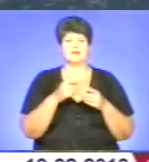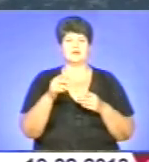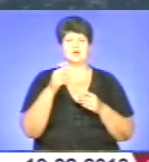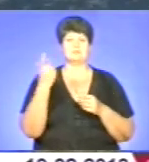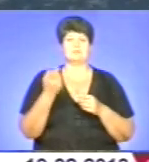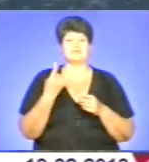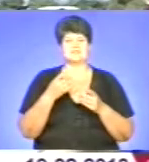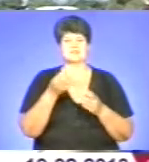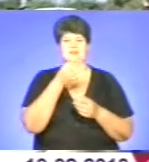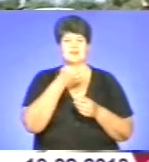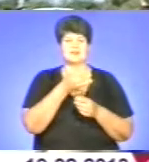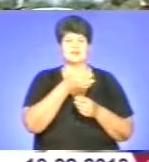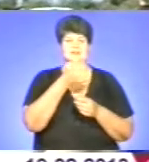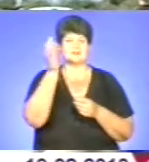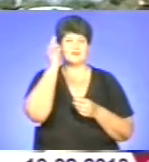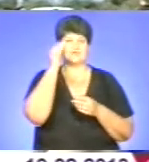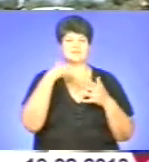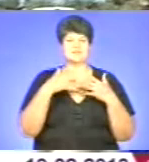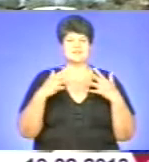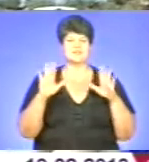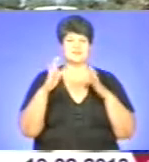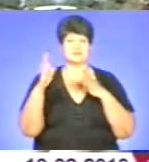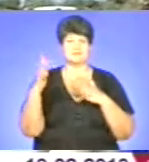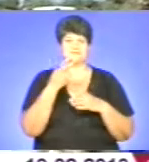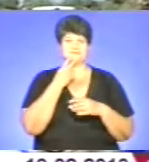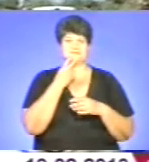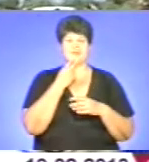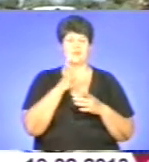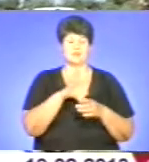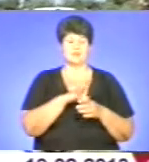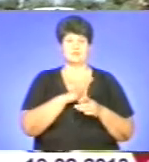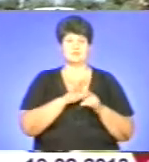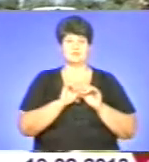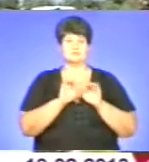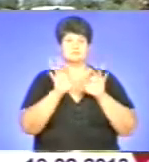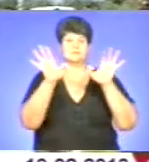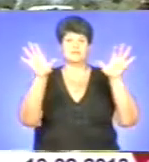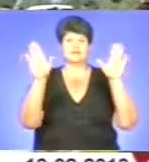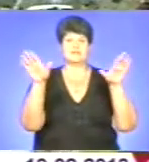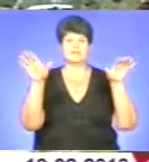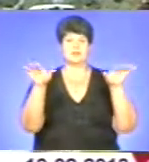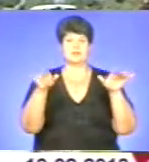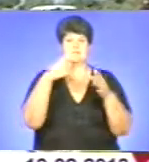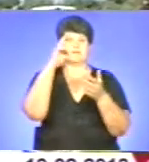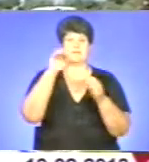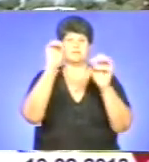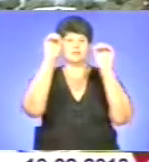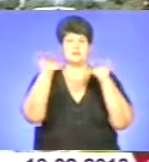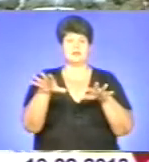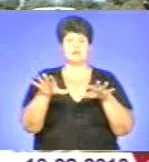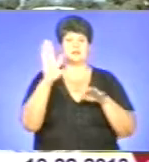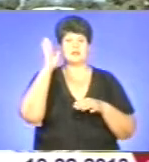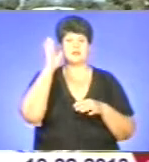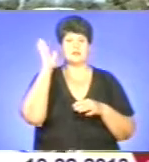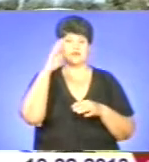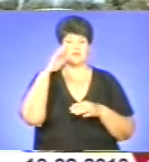кумедні випадки настільки ввійшли в Азарт коли йшов льод качок і стріляли качки падали на воду Мій колега який зі